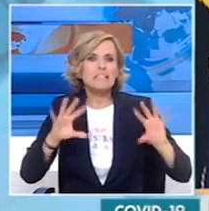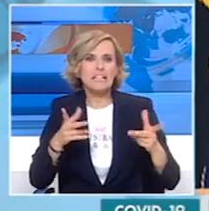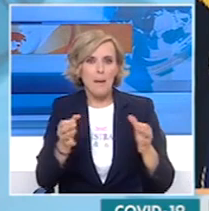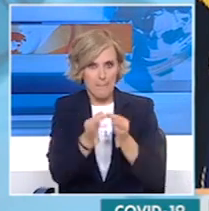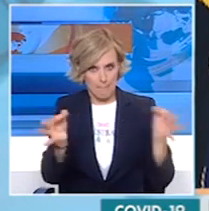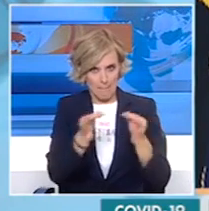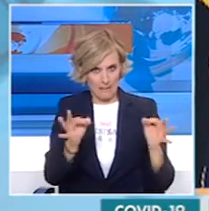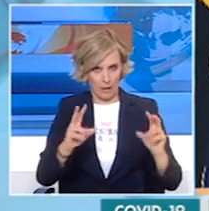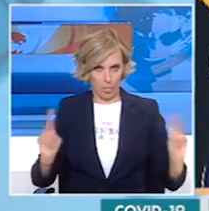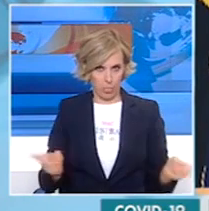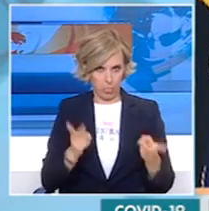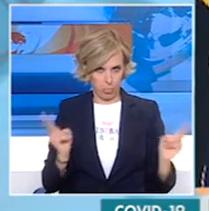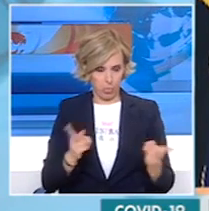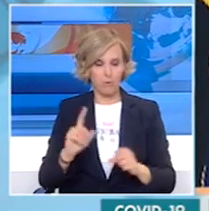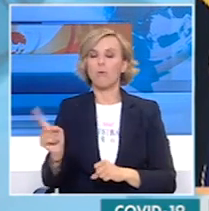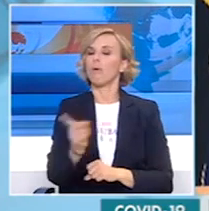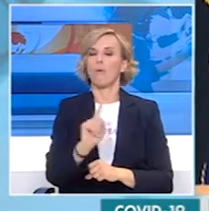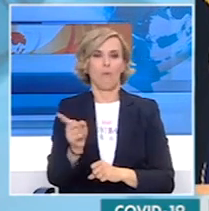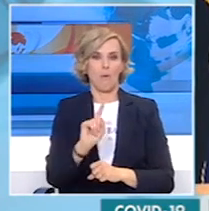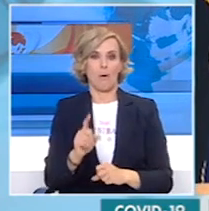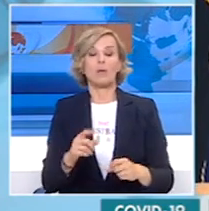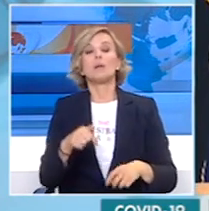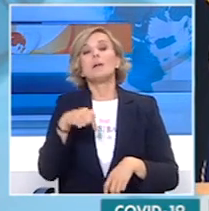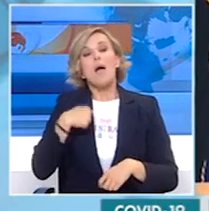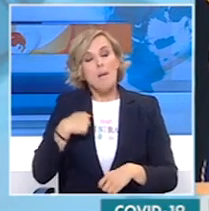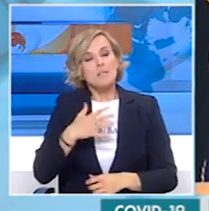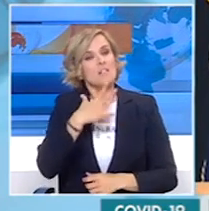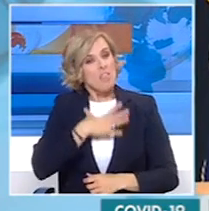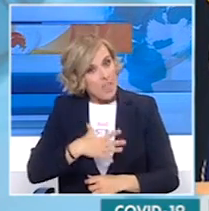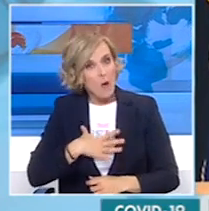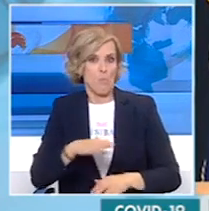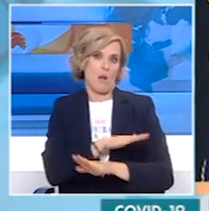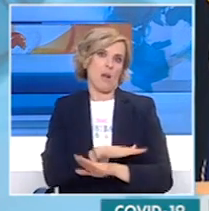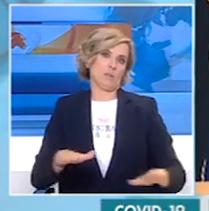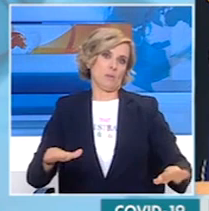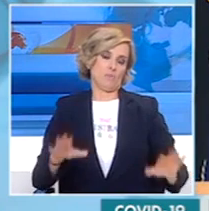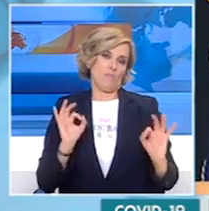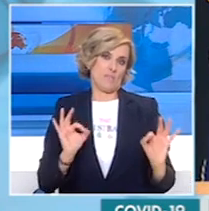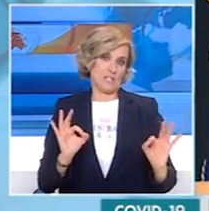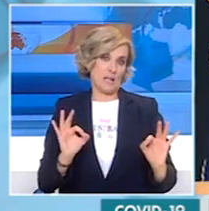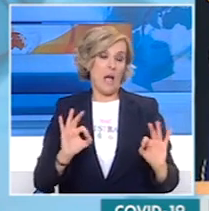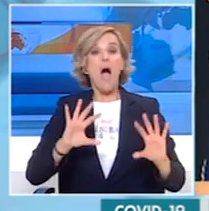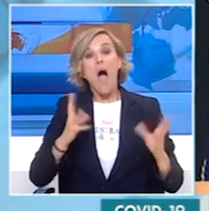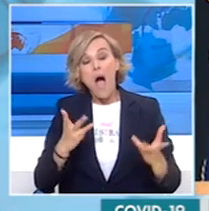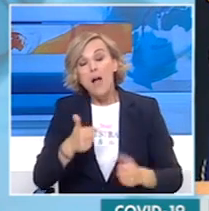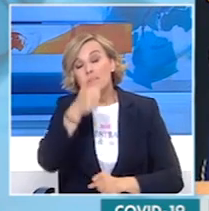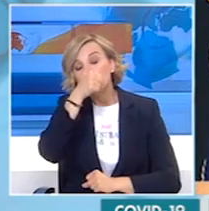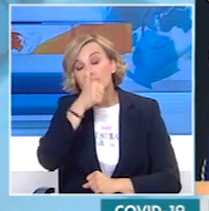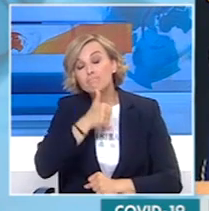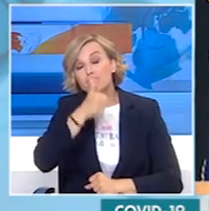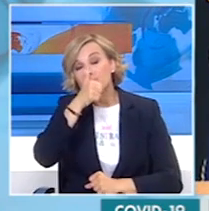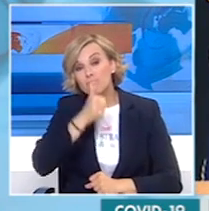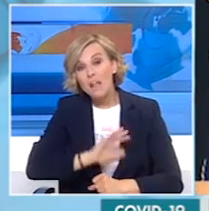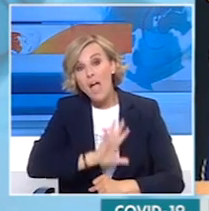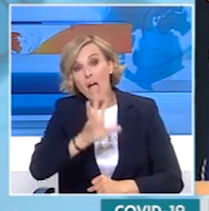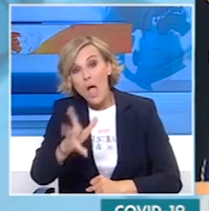μέτρων. Αντιλαμβάνομαι ότι υπάρχει ανάγκη να δούμε πότε τελειώνει όλο αυτό. Πρέπει όμως να είναι σαφές ότι δεν είμαστε εκεί. Μέχρι τις